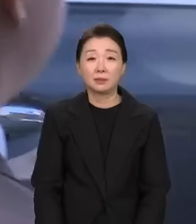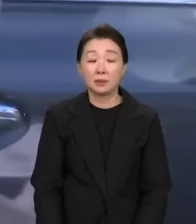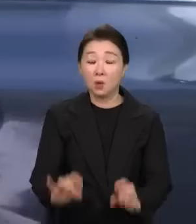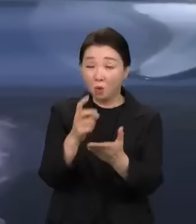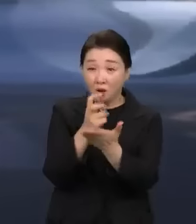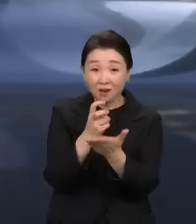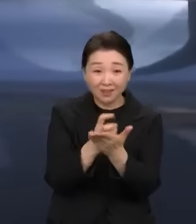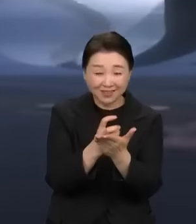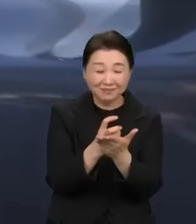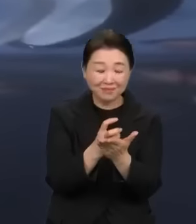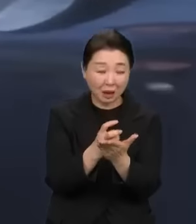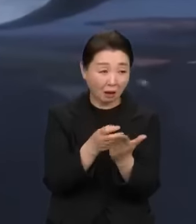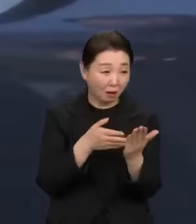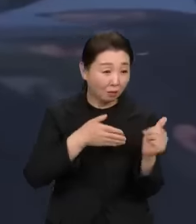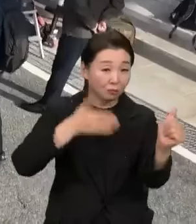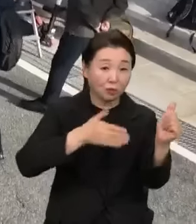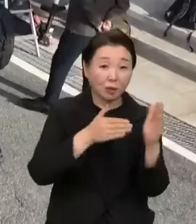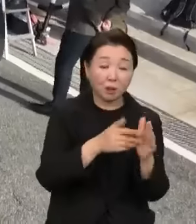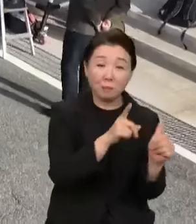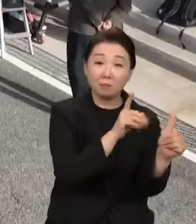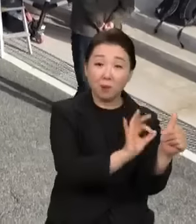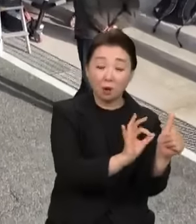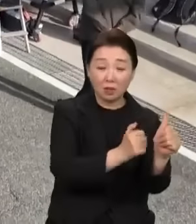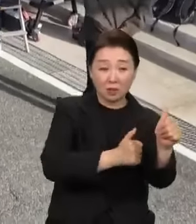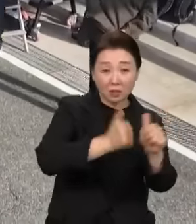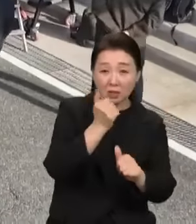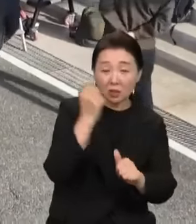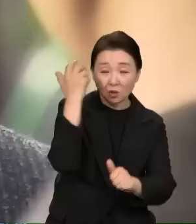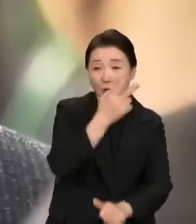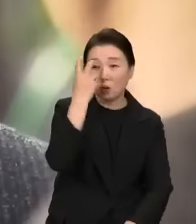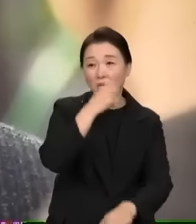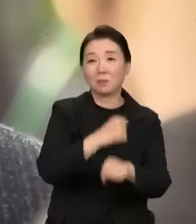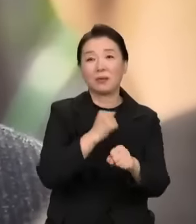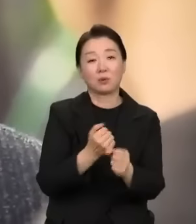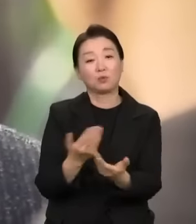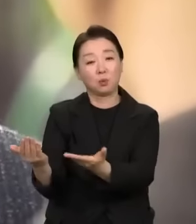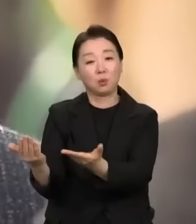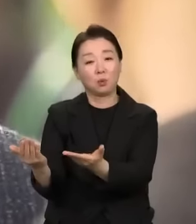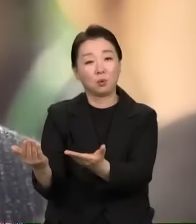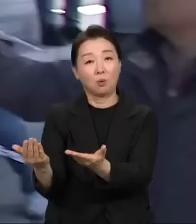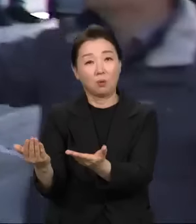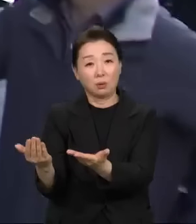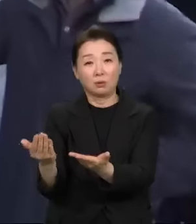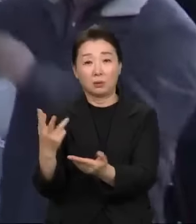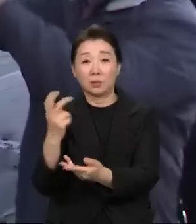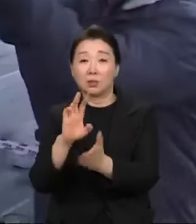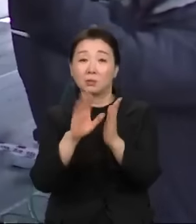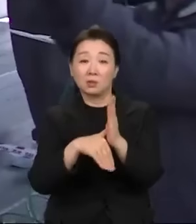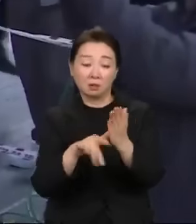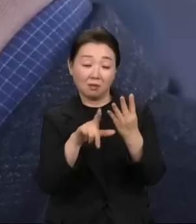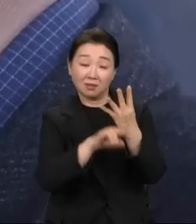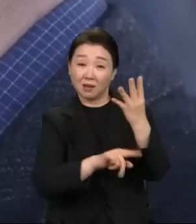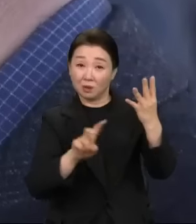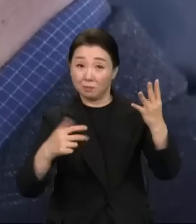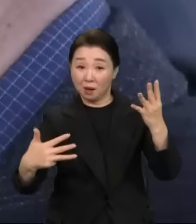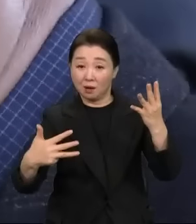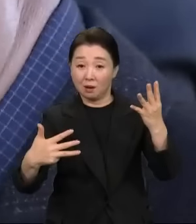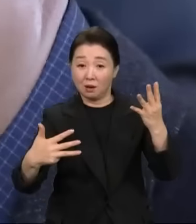원칙적인 요구를 받은 명태균 씨, 말 그대로 이기는 여론조사 결과를 만들어냅니다. 지난 2022년 4월